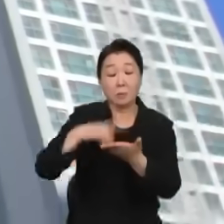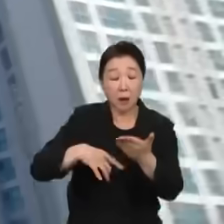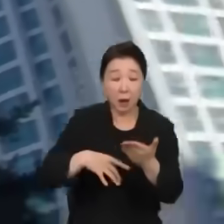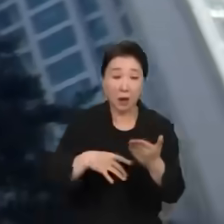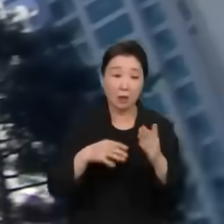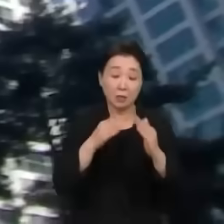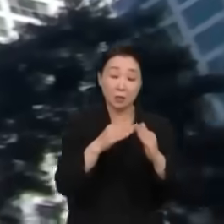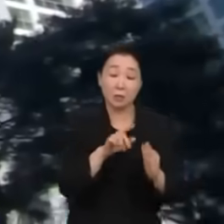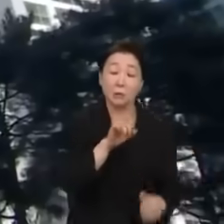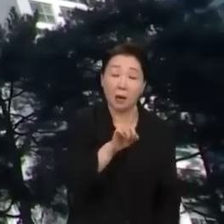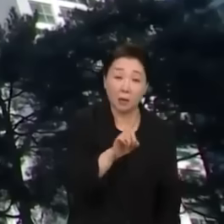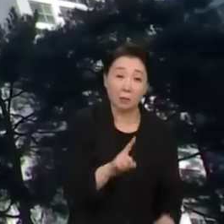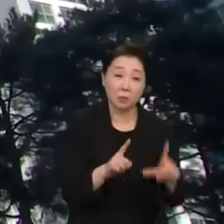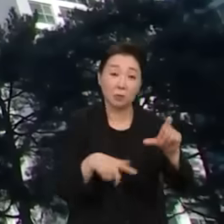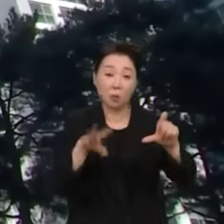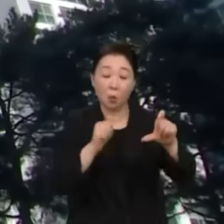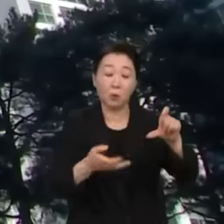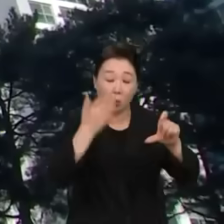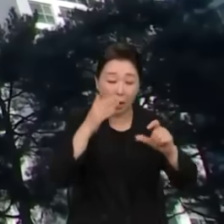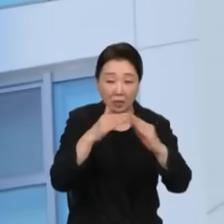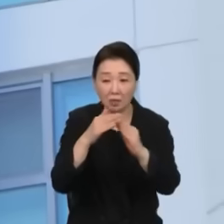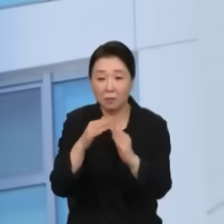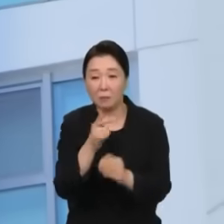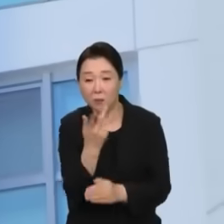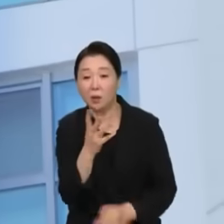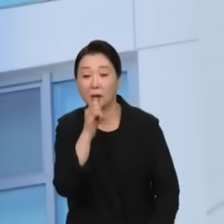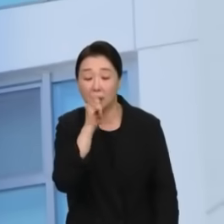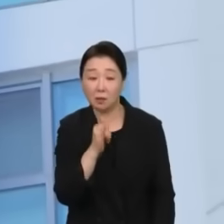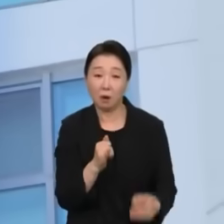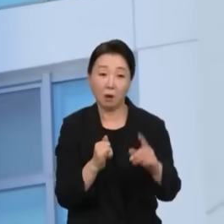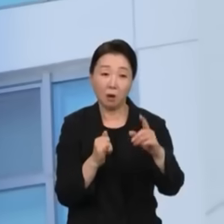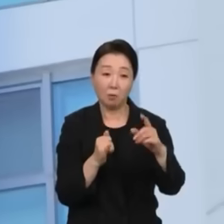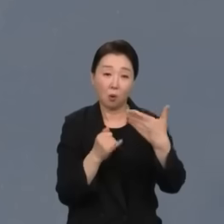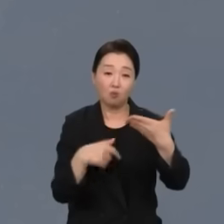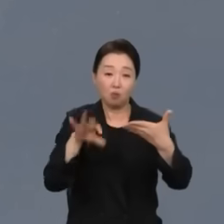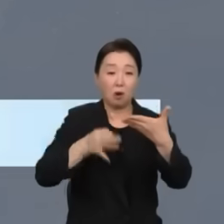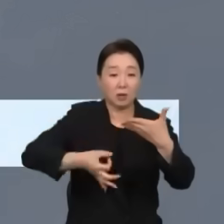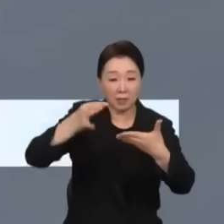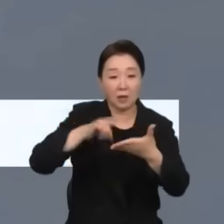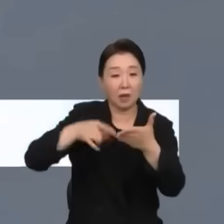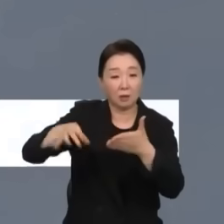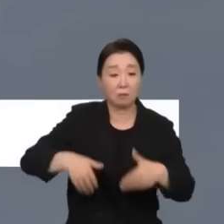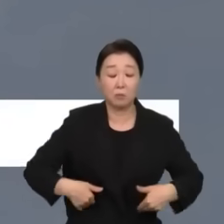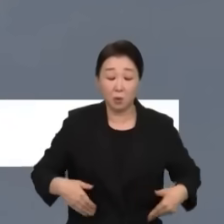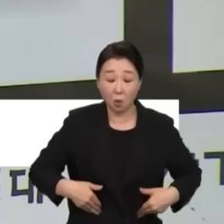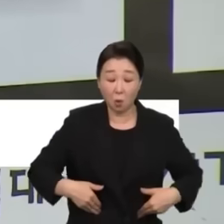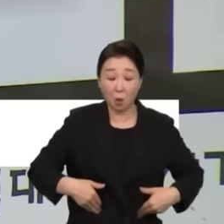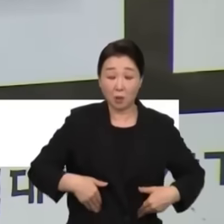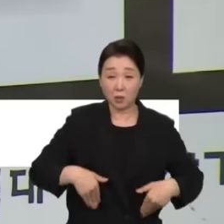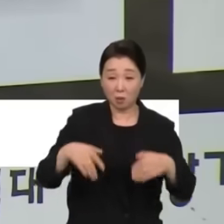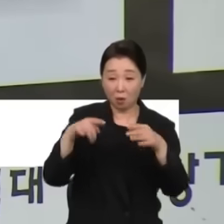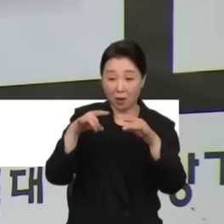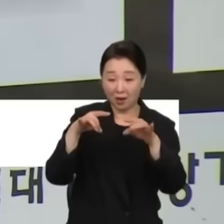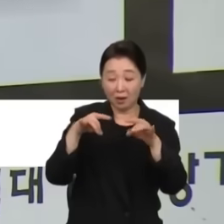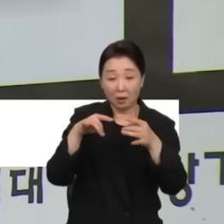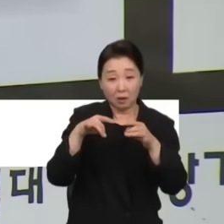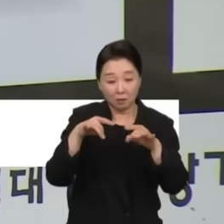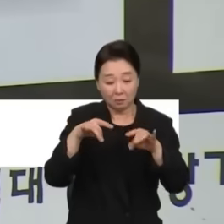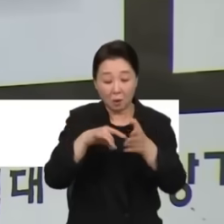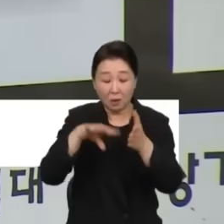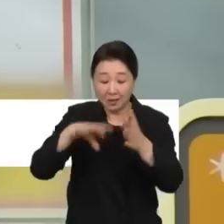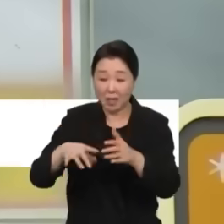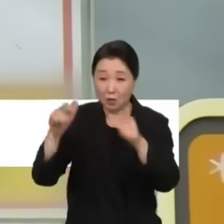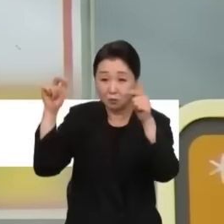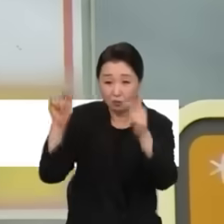다사는 총 억 원이 초과하는 경우가 대상입니다 전문가들은 종부세를 완화할 경우 이른바 똘란 체에 대한